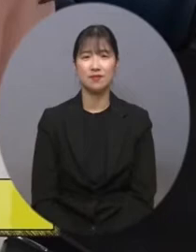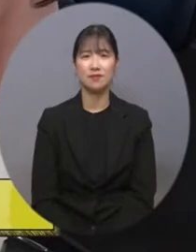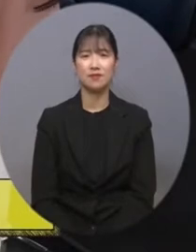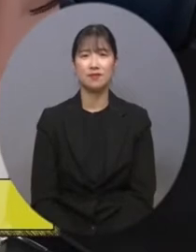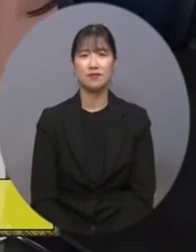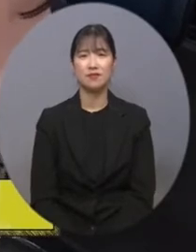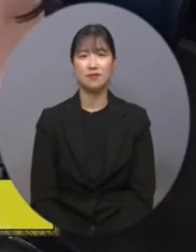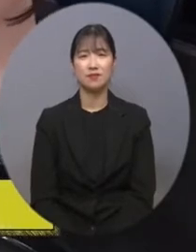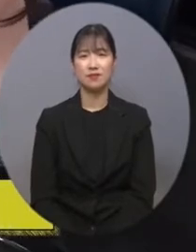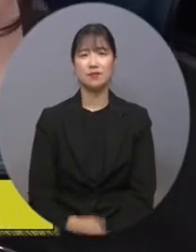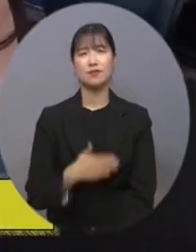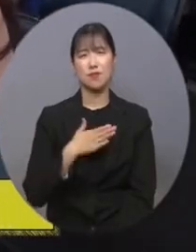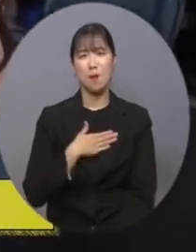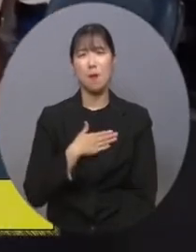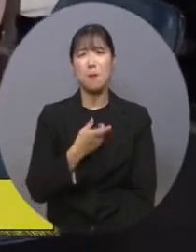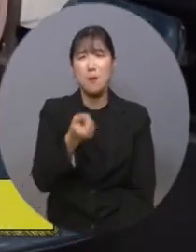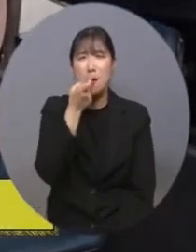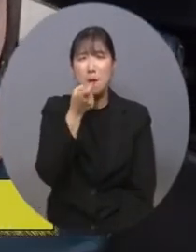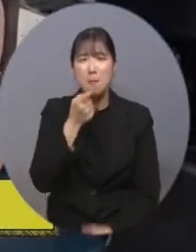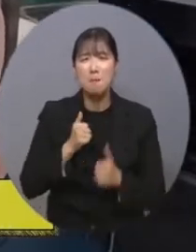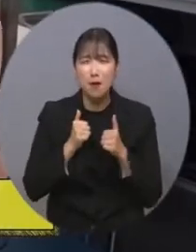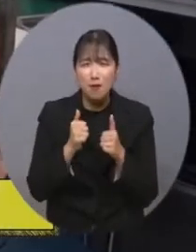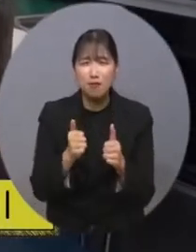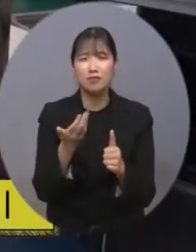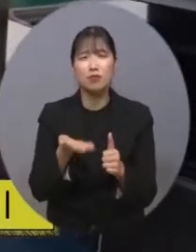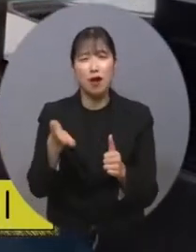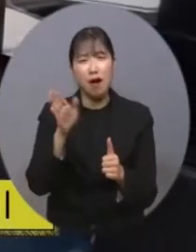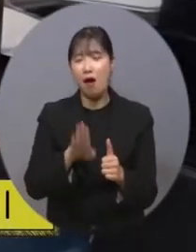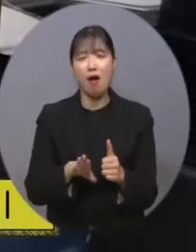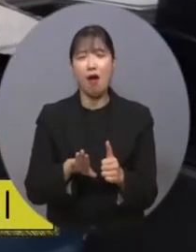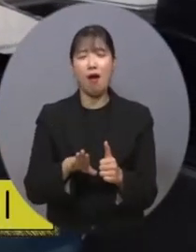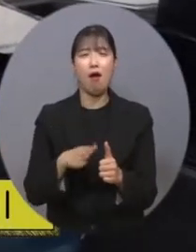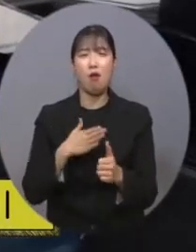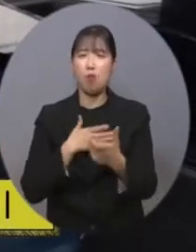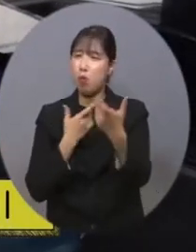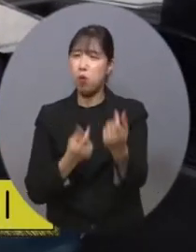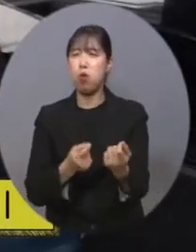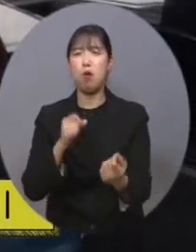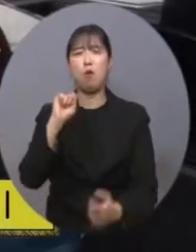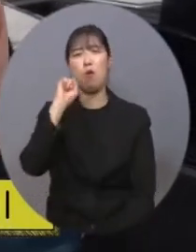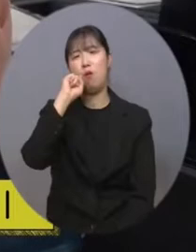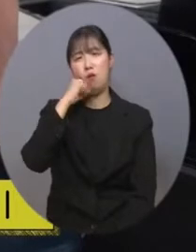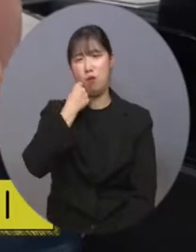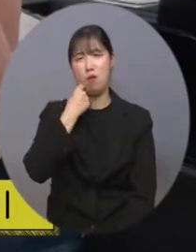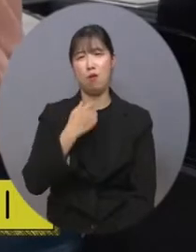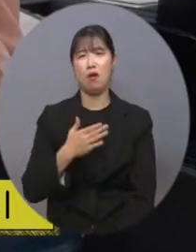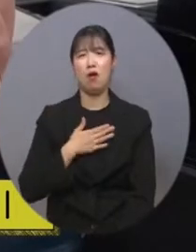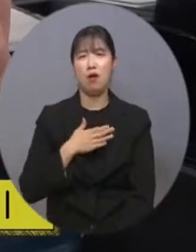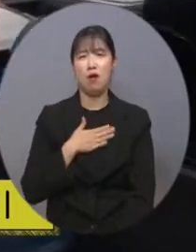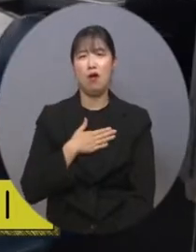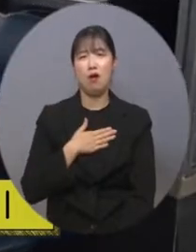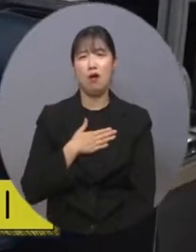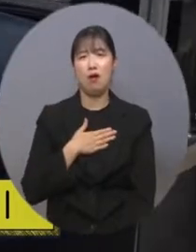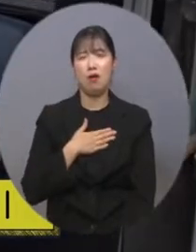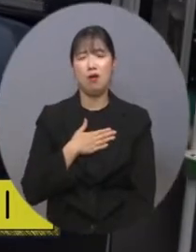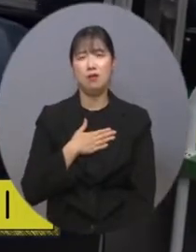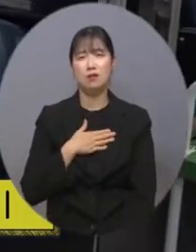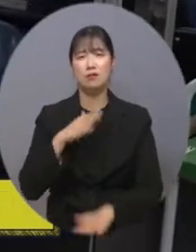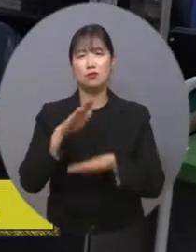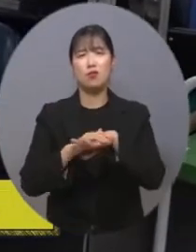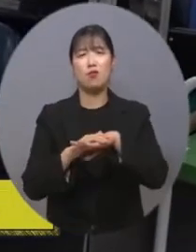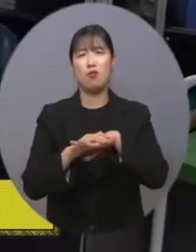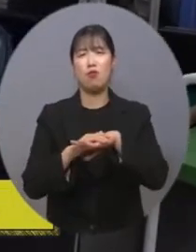이렇게 제가 열심히 한번 배워봤는데, 근데 진짜 못 따라가겠어요. 제가 조금